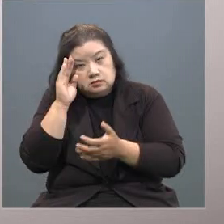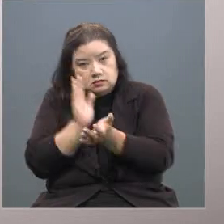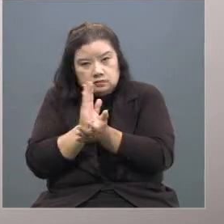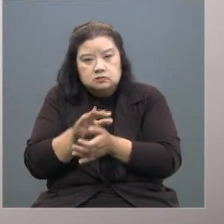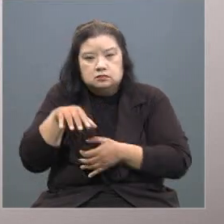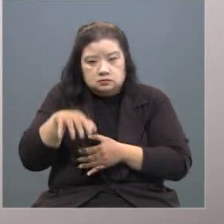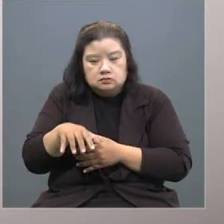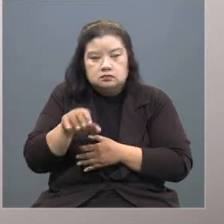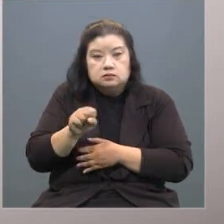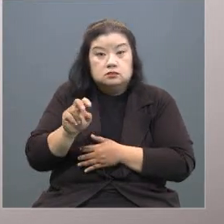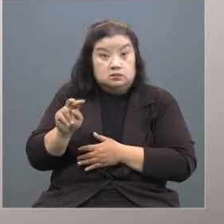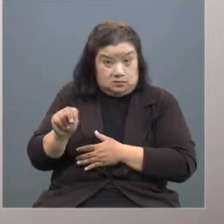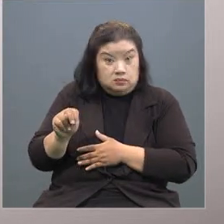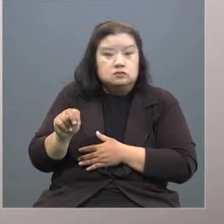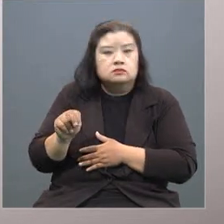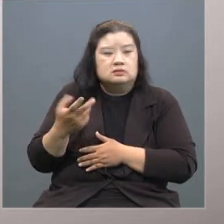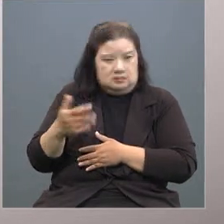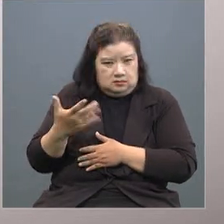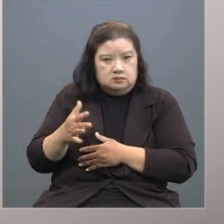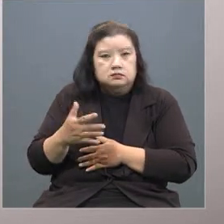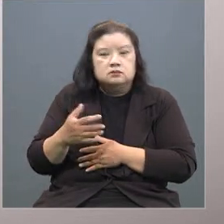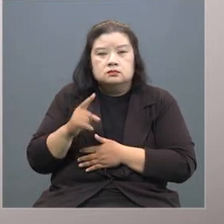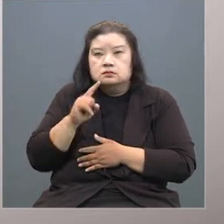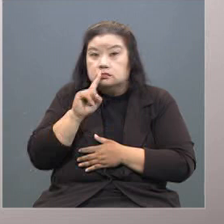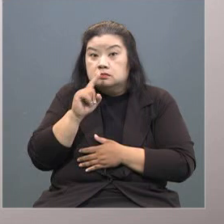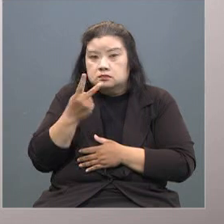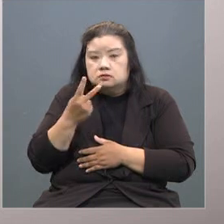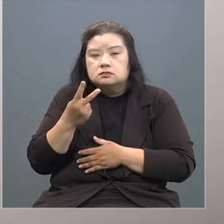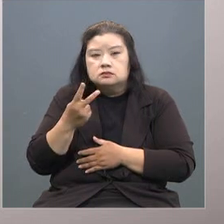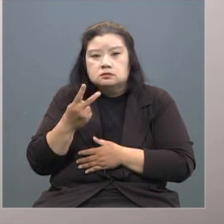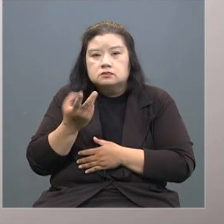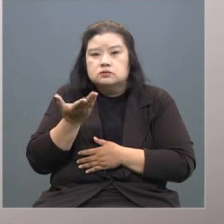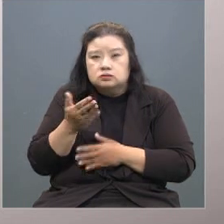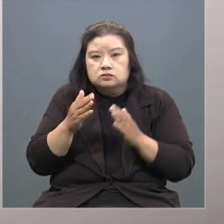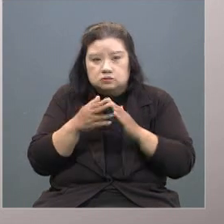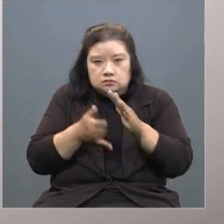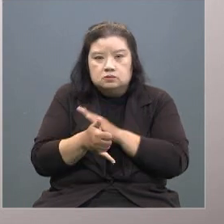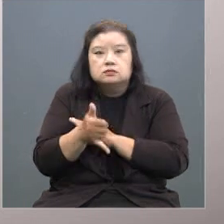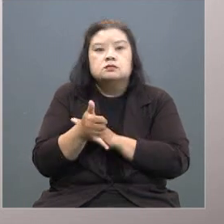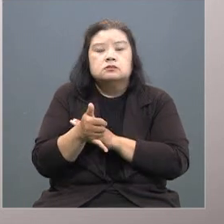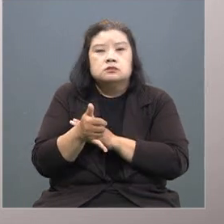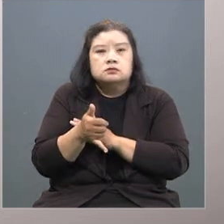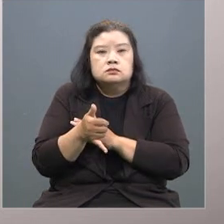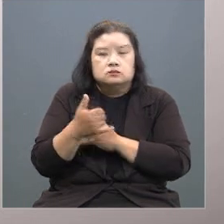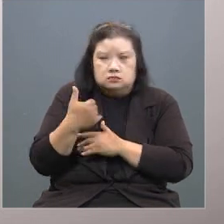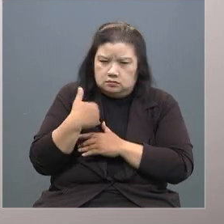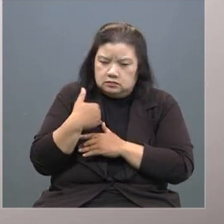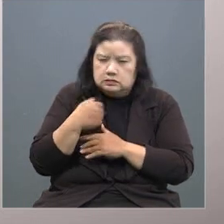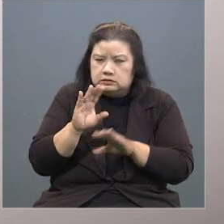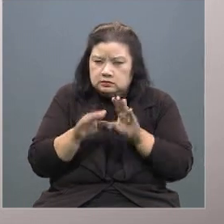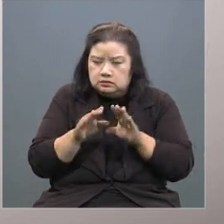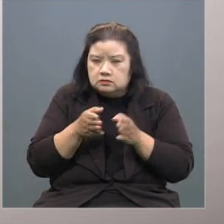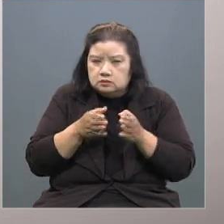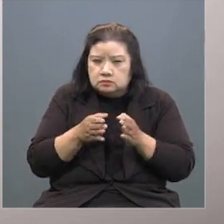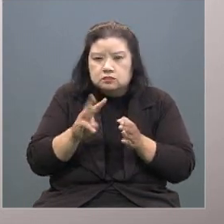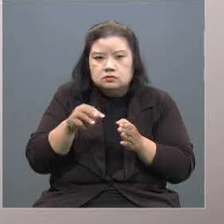ำหมายเรียก ค่ะ เป็นครั้งที่2แล้วนะคะพยายามที่จะไปแปะที่บ้านของบิ๊กโจ๊กที่แถวๆซอยวิภาวดี60 กว่